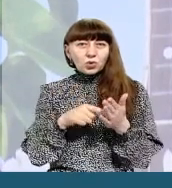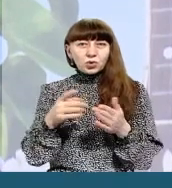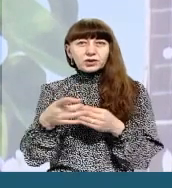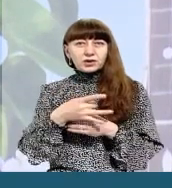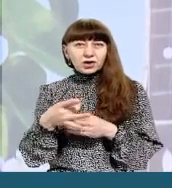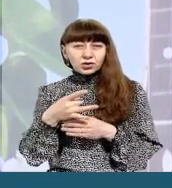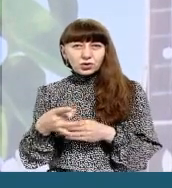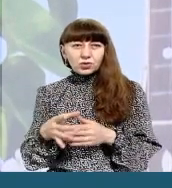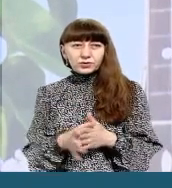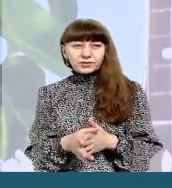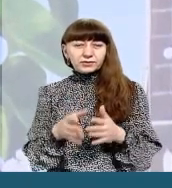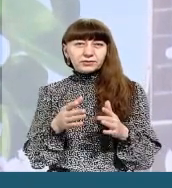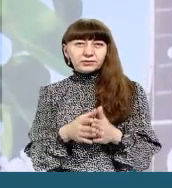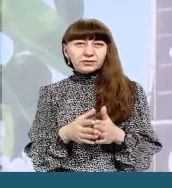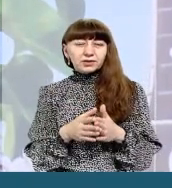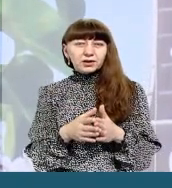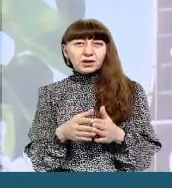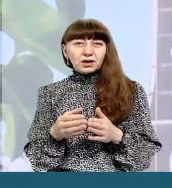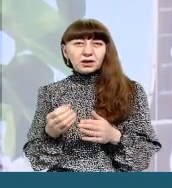200-ге жуық киіз үйлер құрылған,